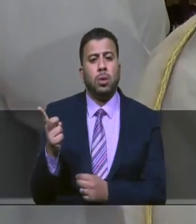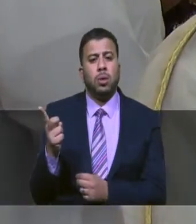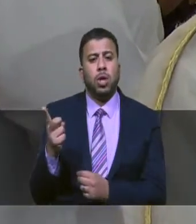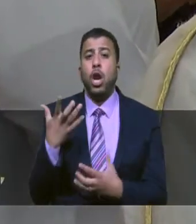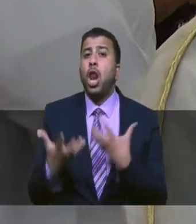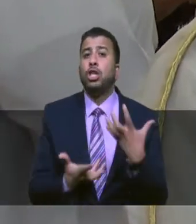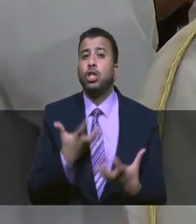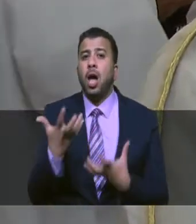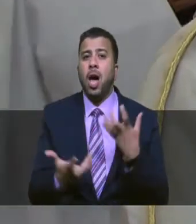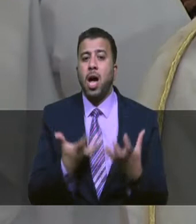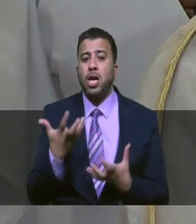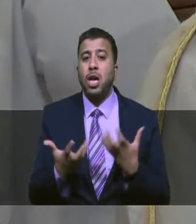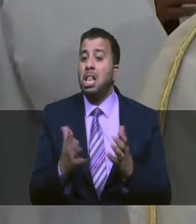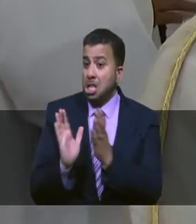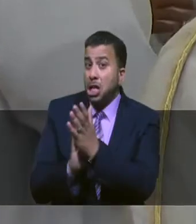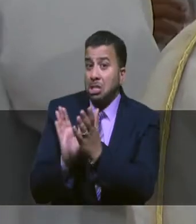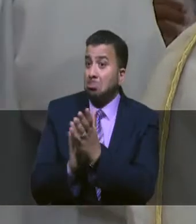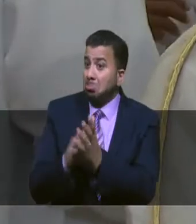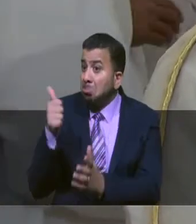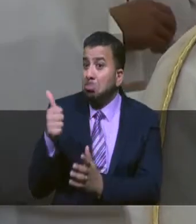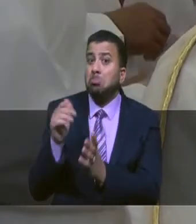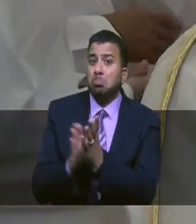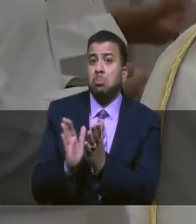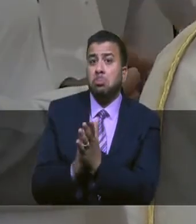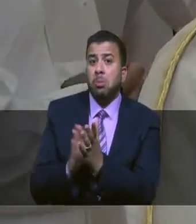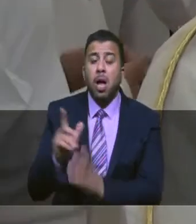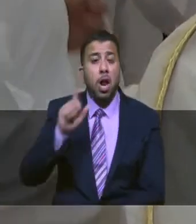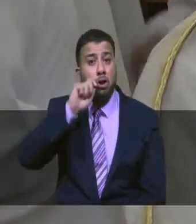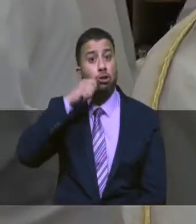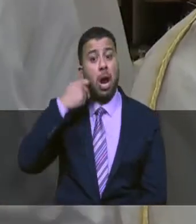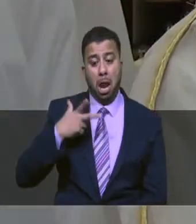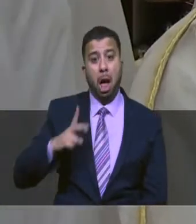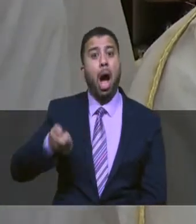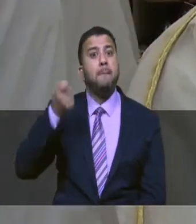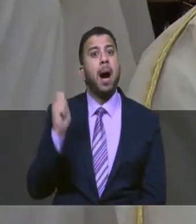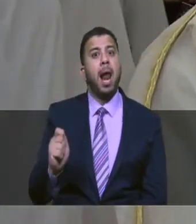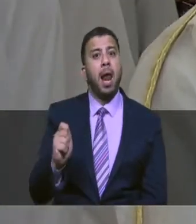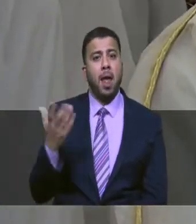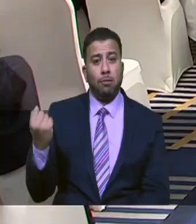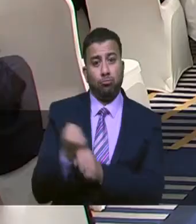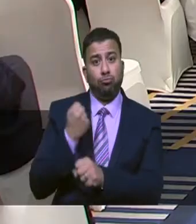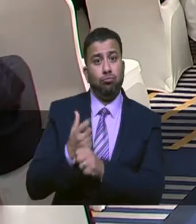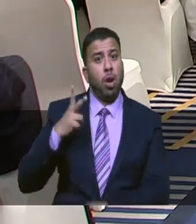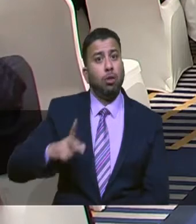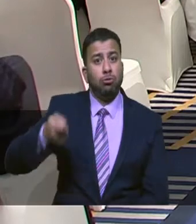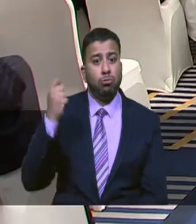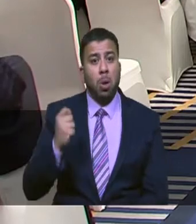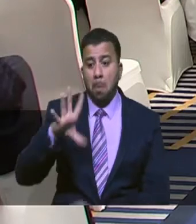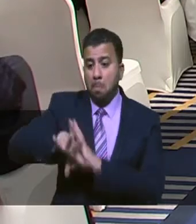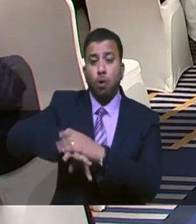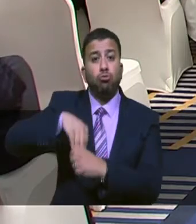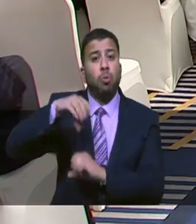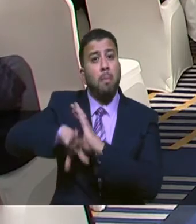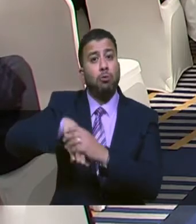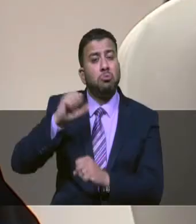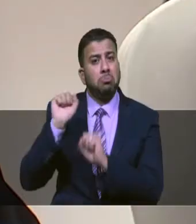النشاط التشجيعي لرجال الأعمال وأصحاب المشاريع.